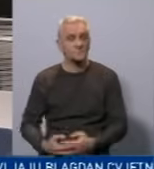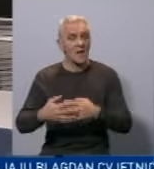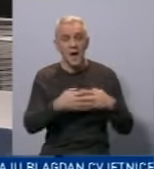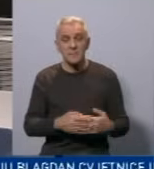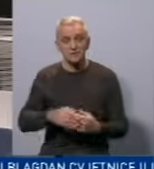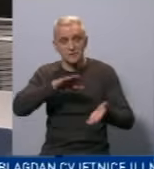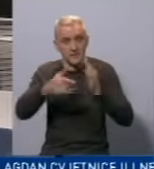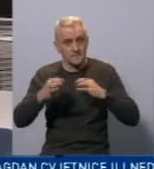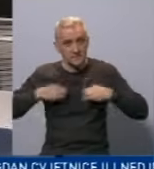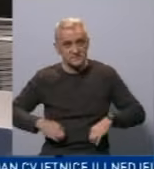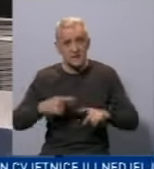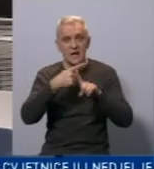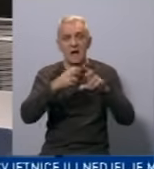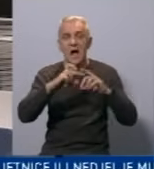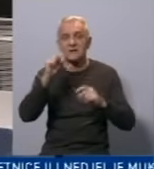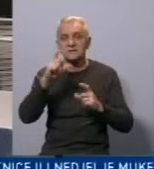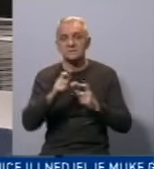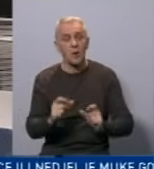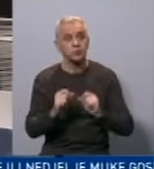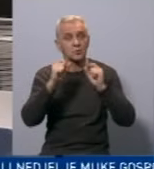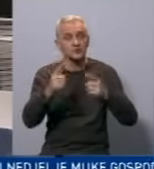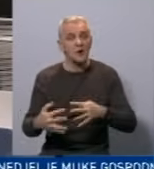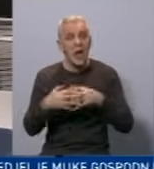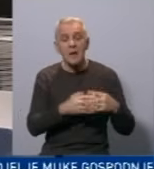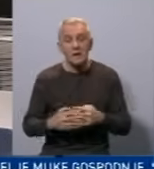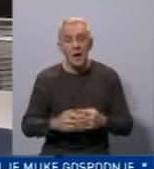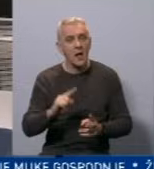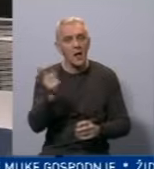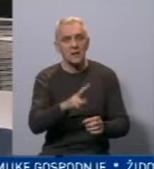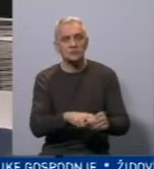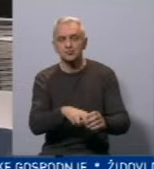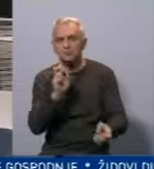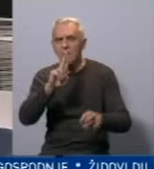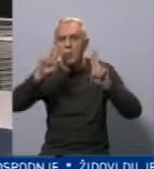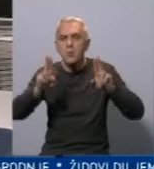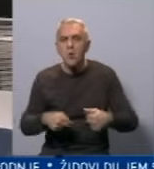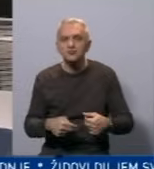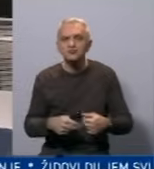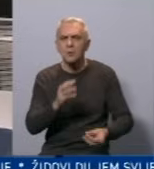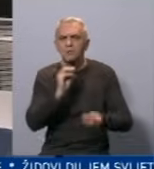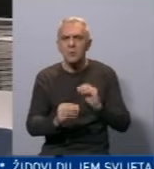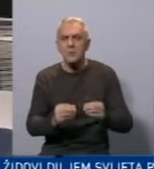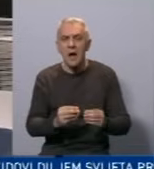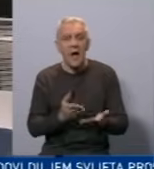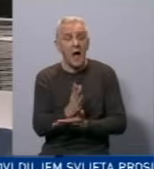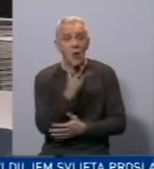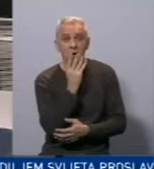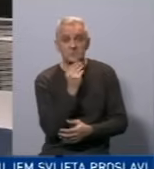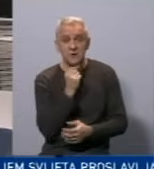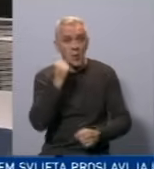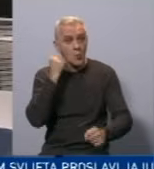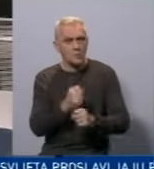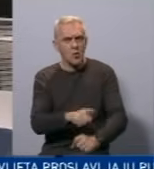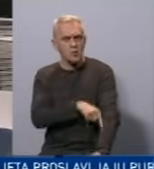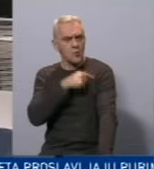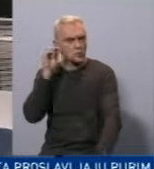Američka potpredsjednica Kamala Harris poručila je da Sjedinjene Američke Države nisu isključile mogućnost posljedica ako Izrael provede